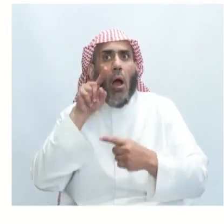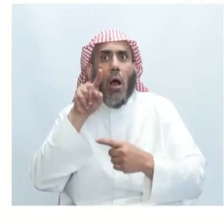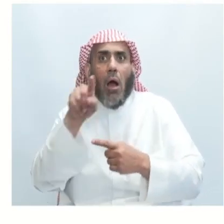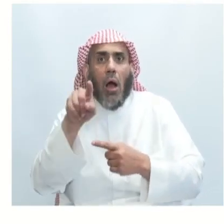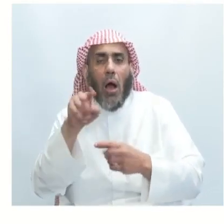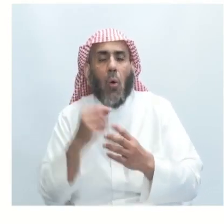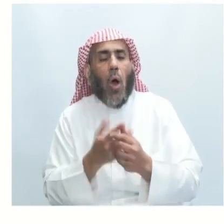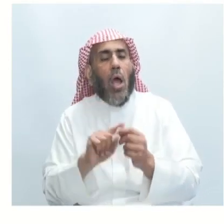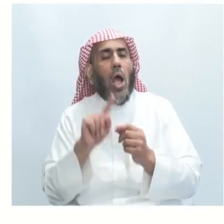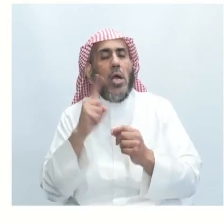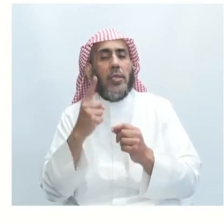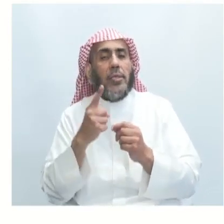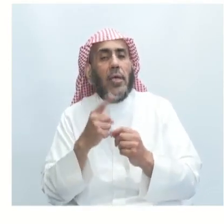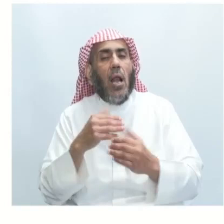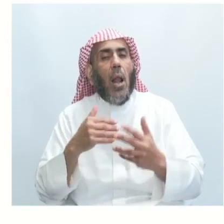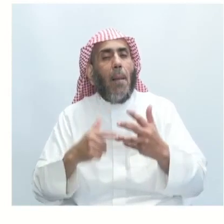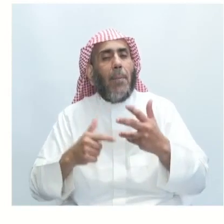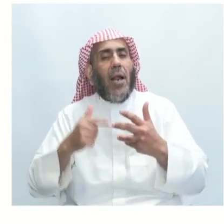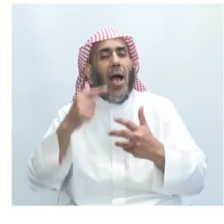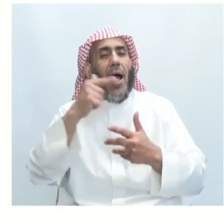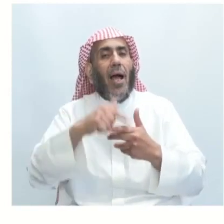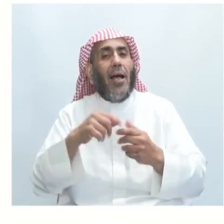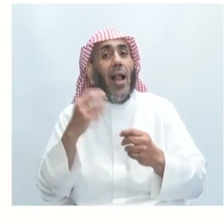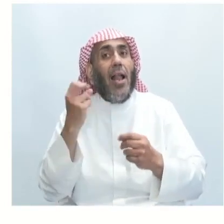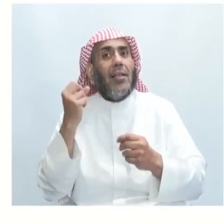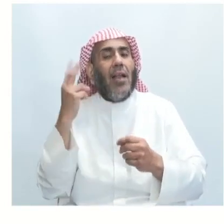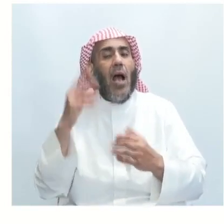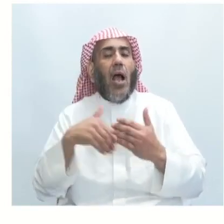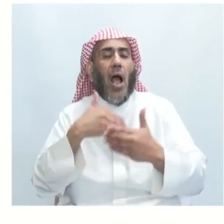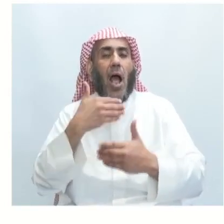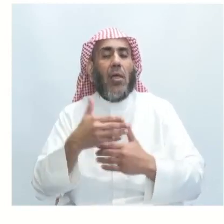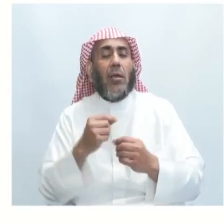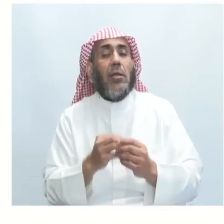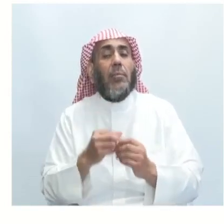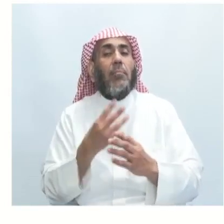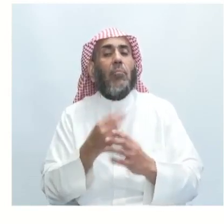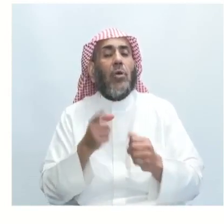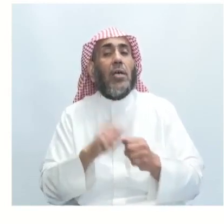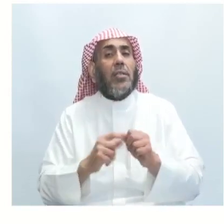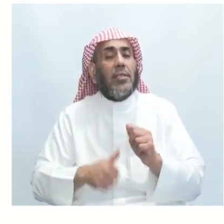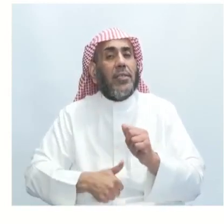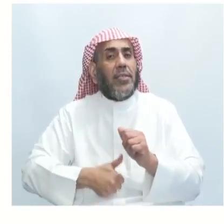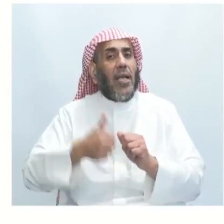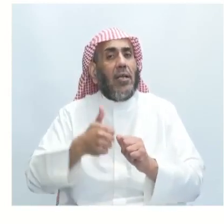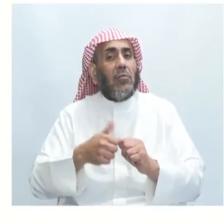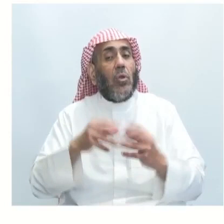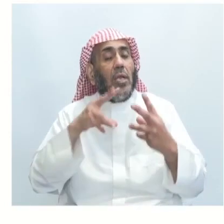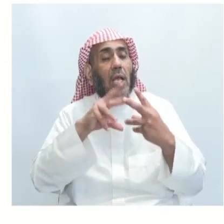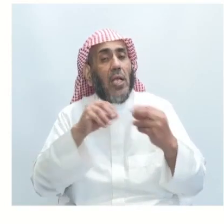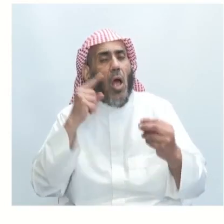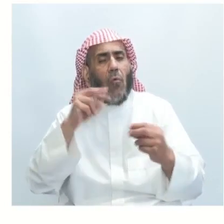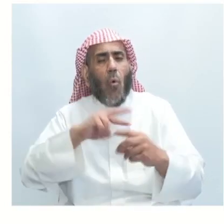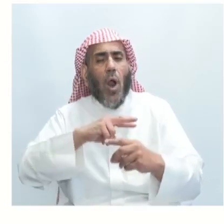التعرف وهي احدى مراحل الادراك ايضا ابنائي وبنات الطلاب اذا استطاعتنا للتعرف